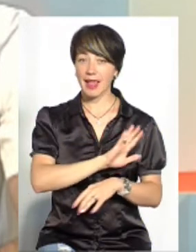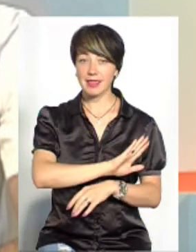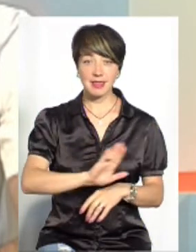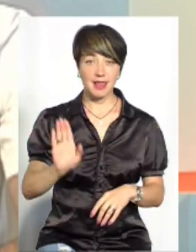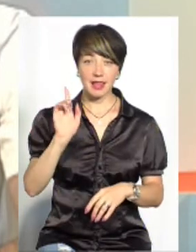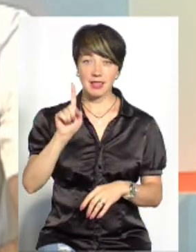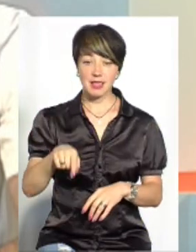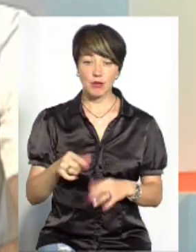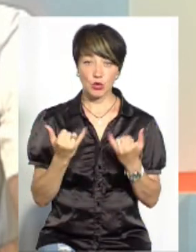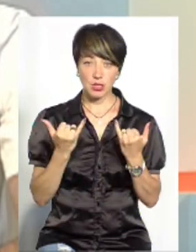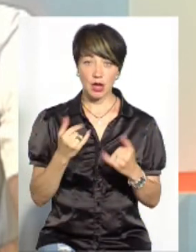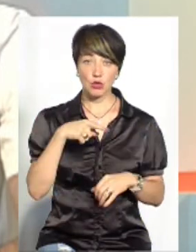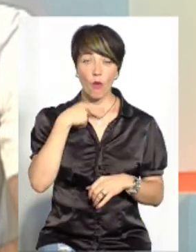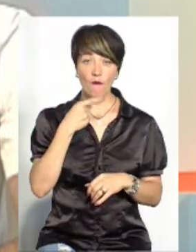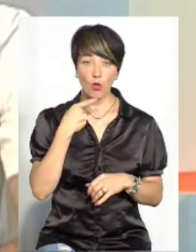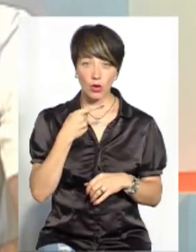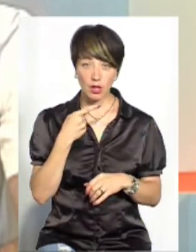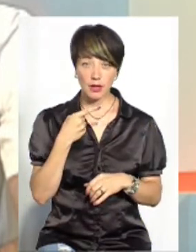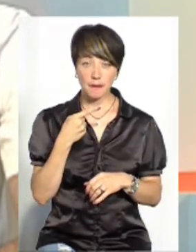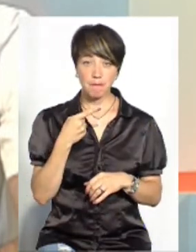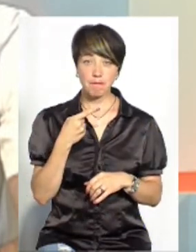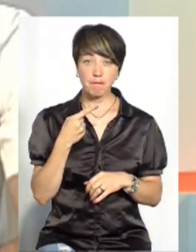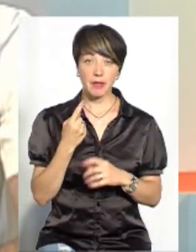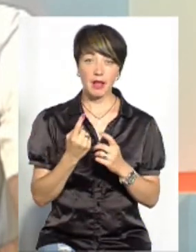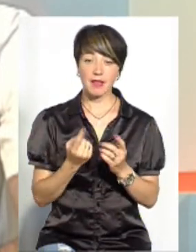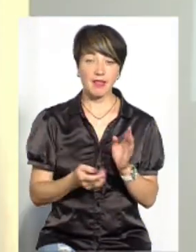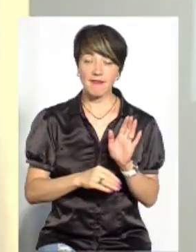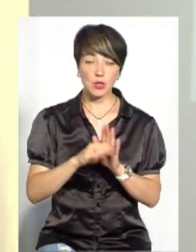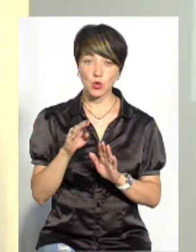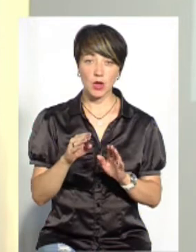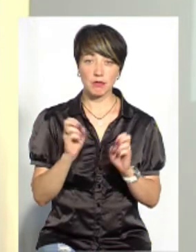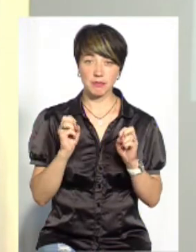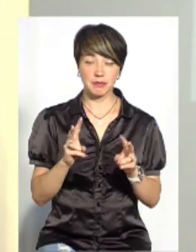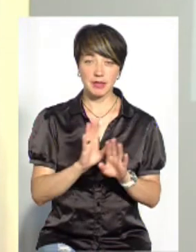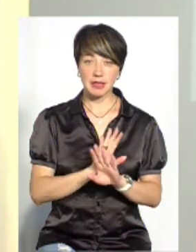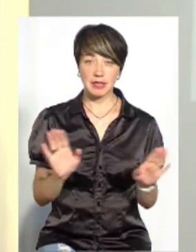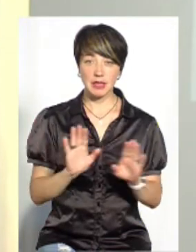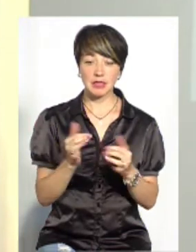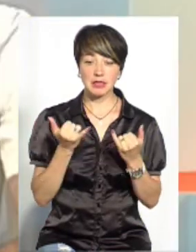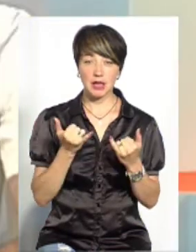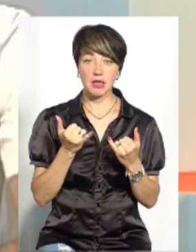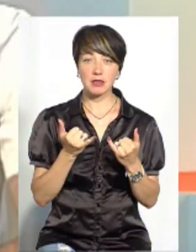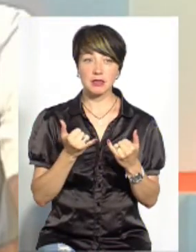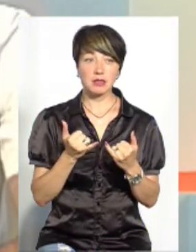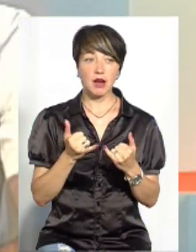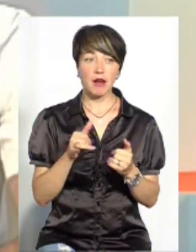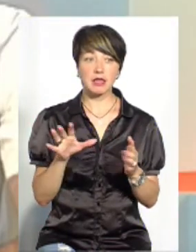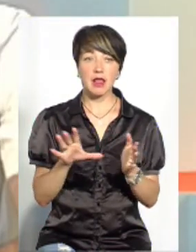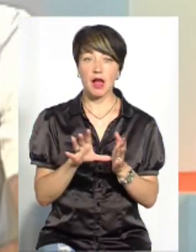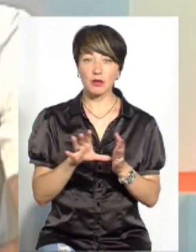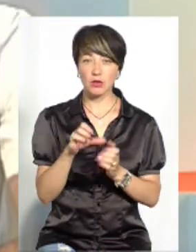атракціони, про які ми щойно говорили, де, де рухомість їх проводиться якимись